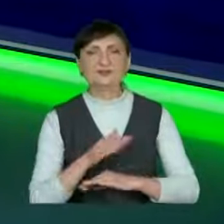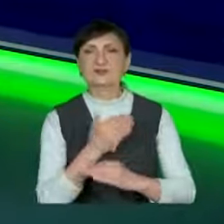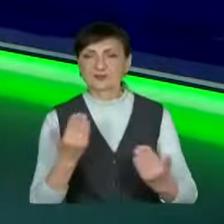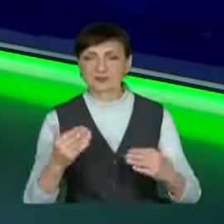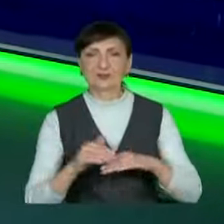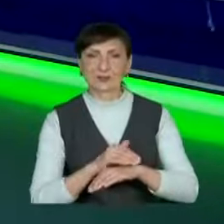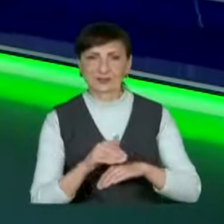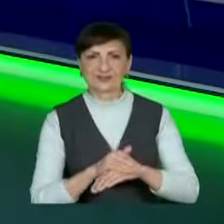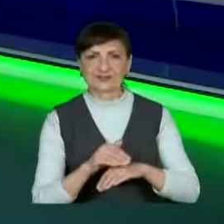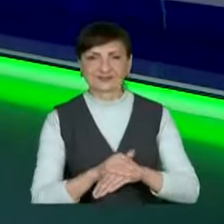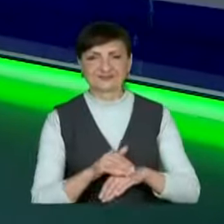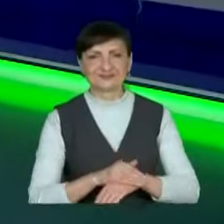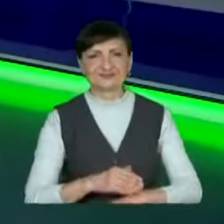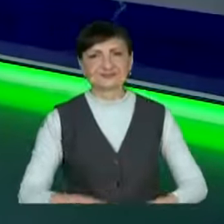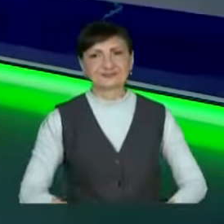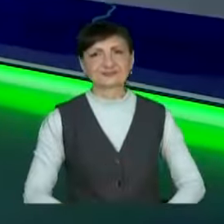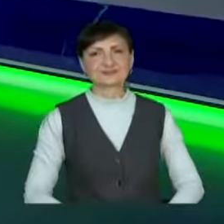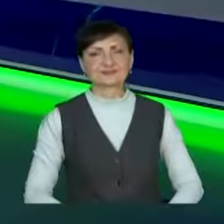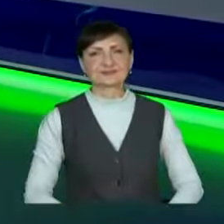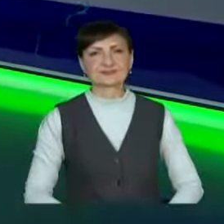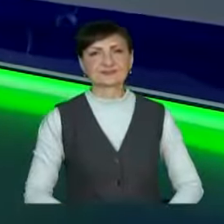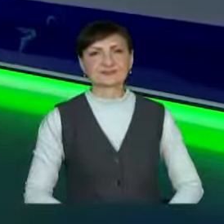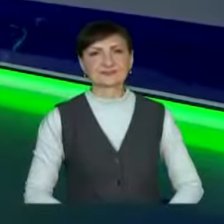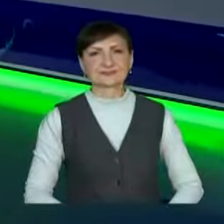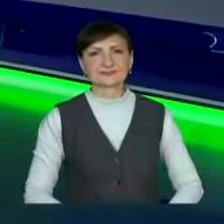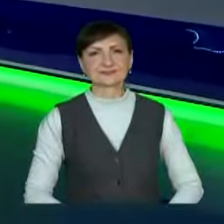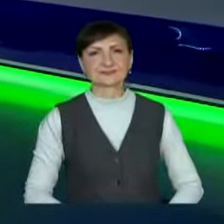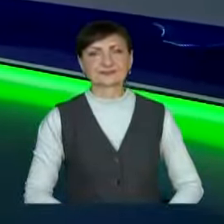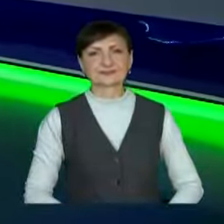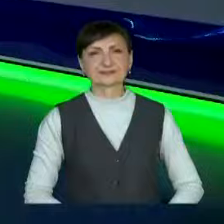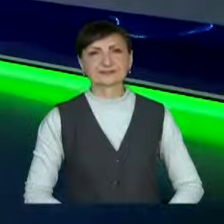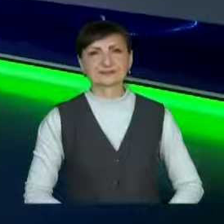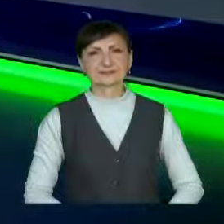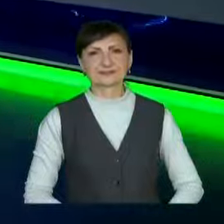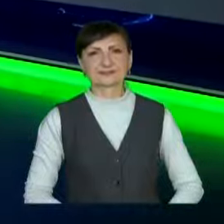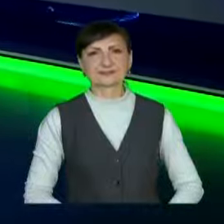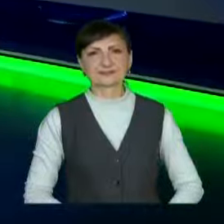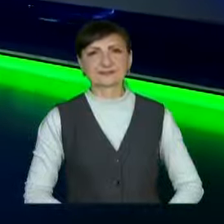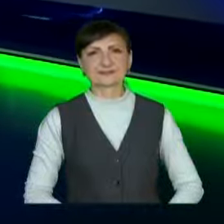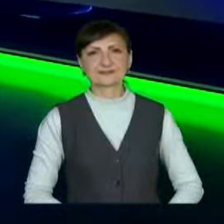напомню, интересными новостями вы можете делиться по номерам, указанным на экране. Всего доброго. До встречи в эфире.